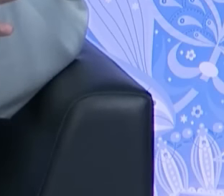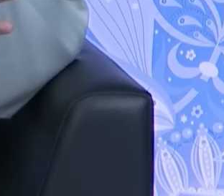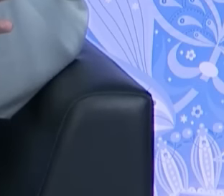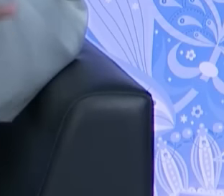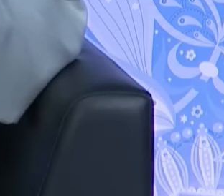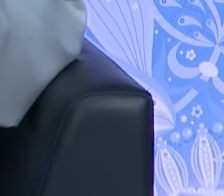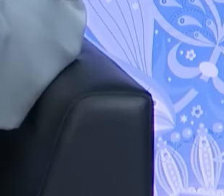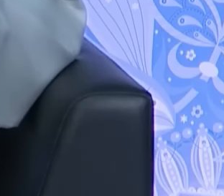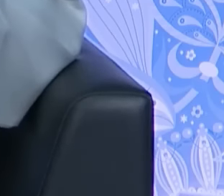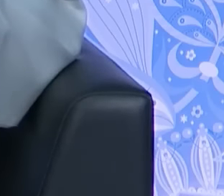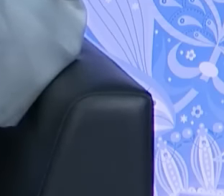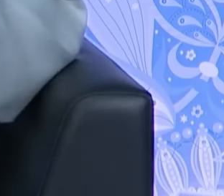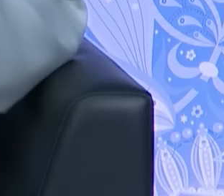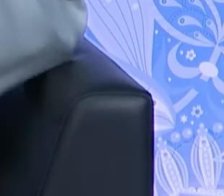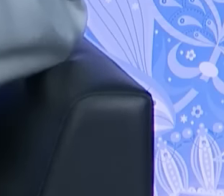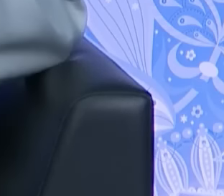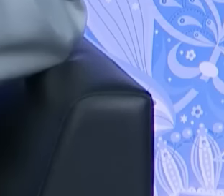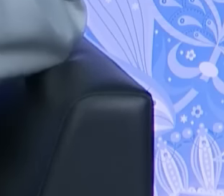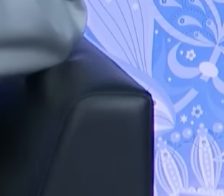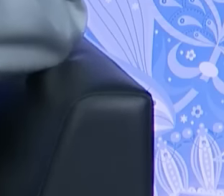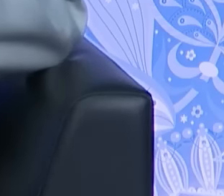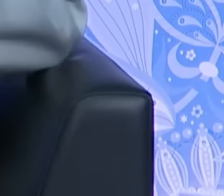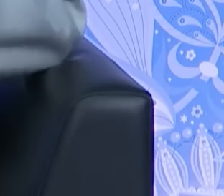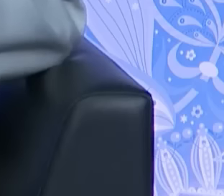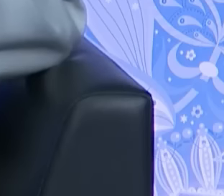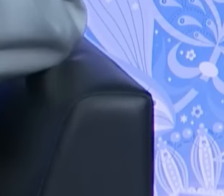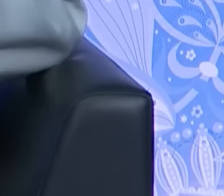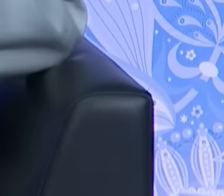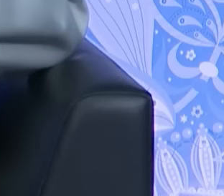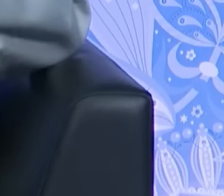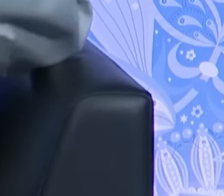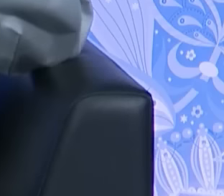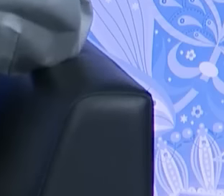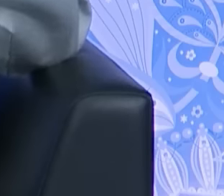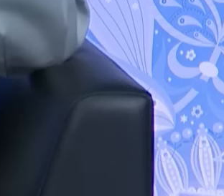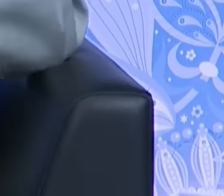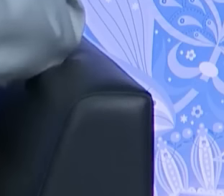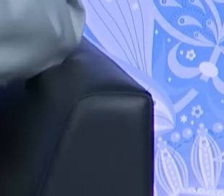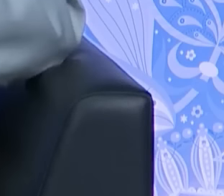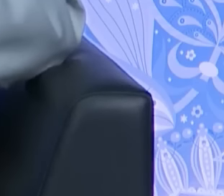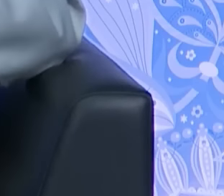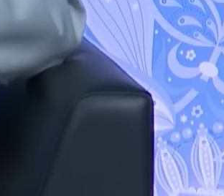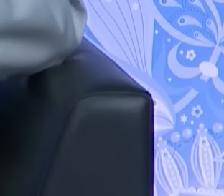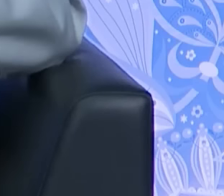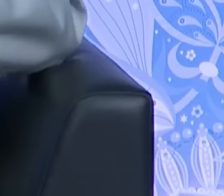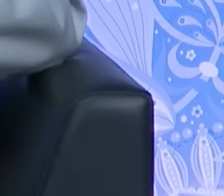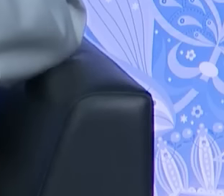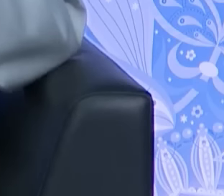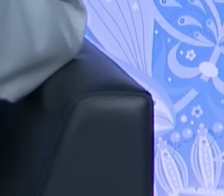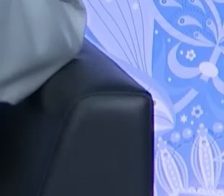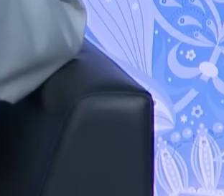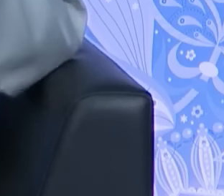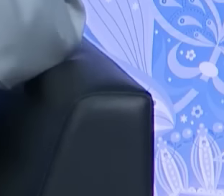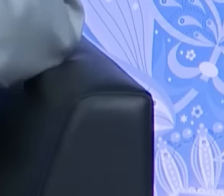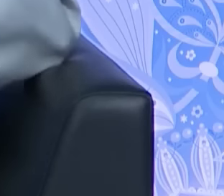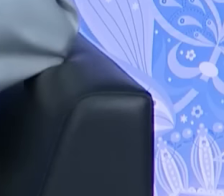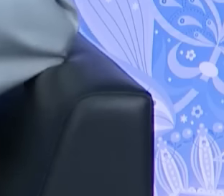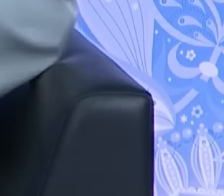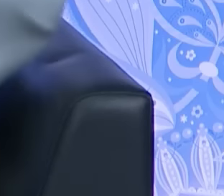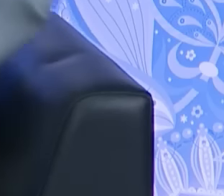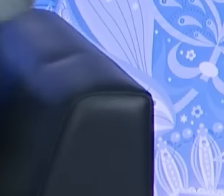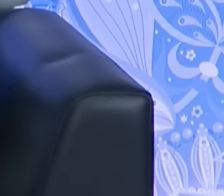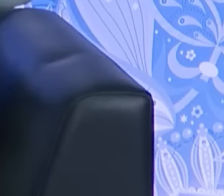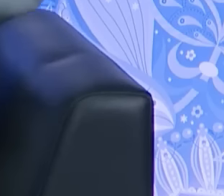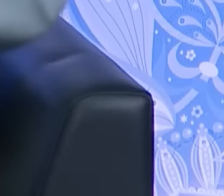menerangkan Jalan Okelah tapi kalau dengan mempercayai ada kepercayaan yang sebegitu bahwa untuk supaya malaikat